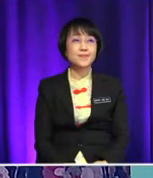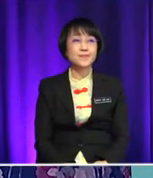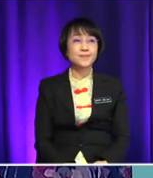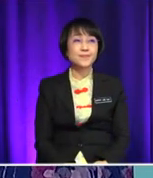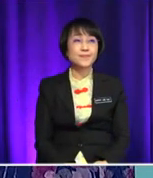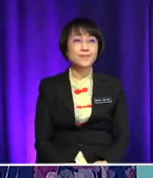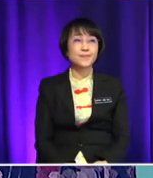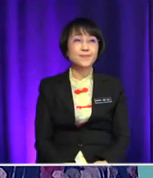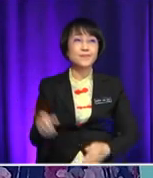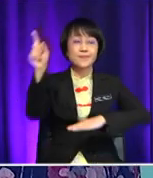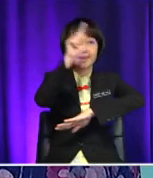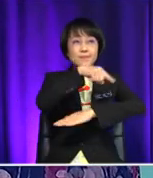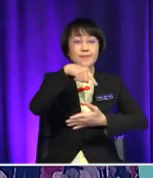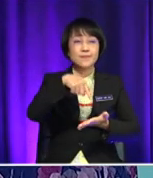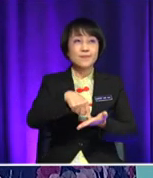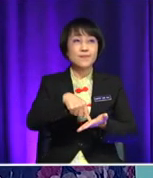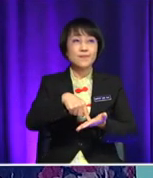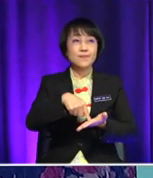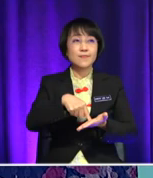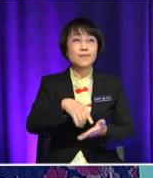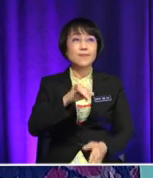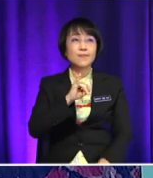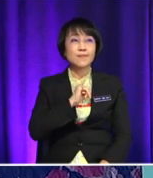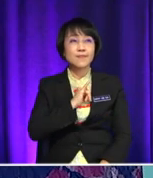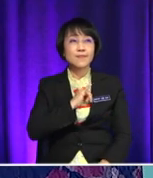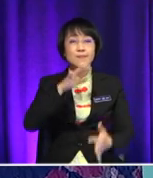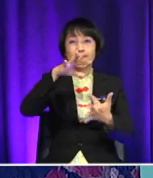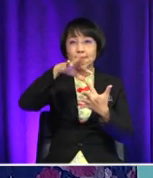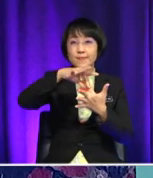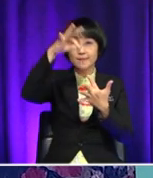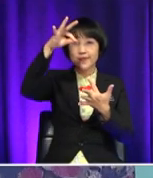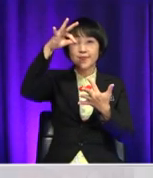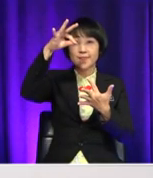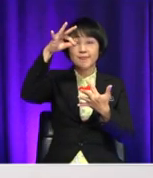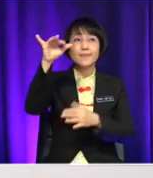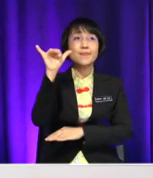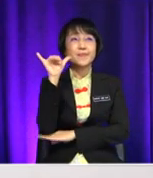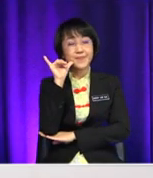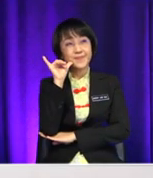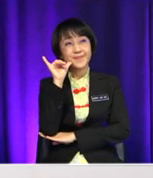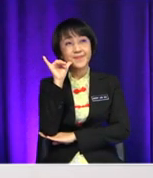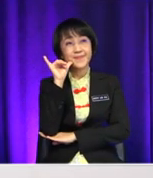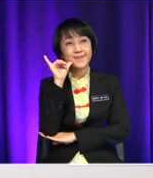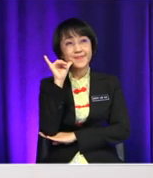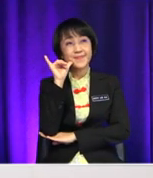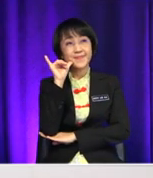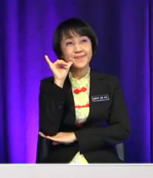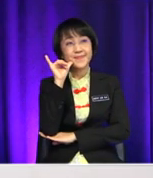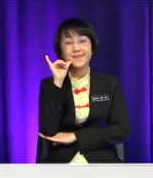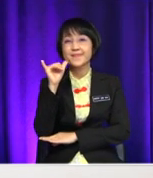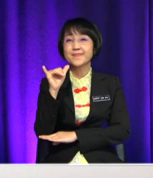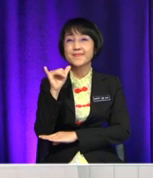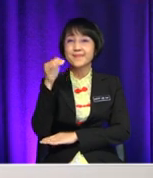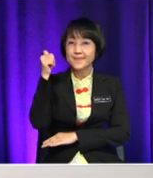untuk hari ini saya bagi beri calungnya itu kepada news dari Iya ada